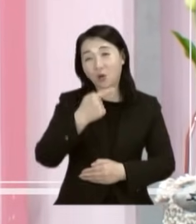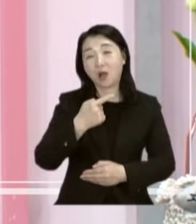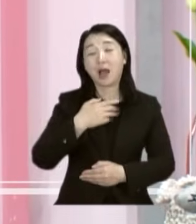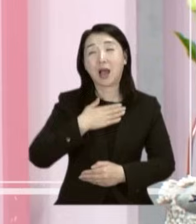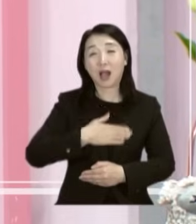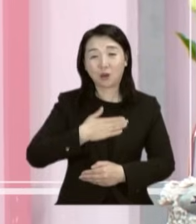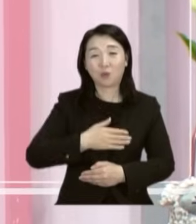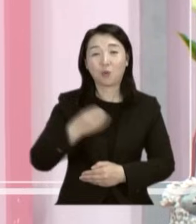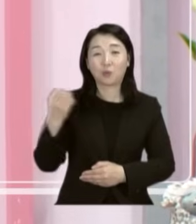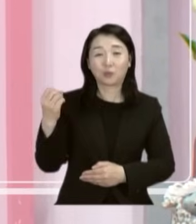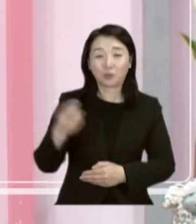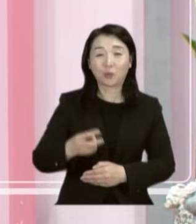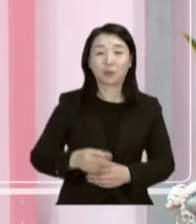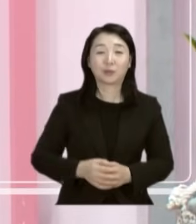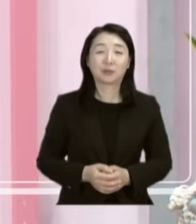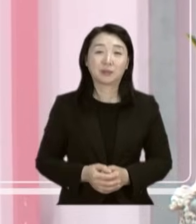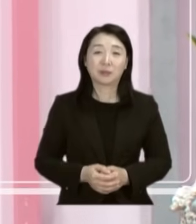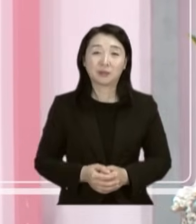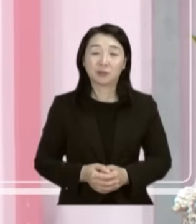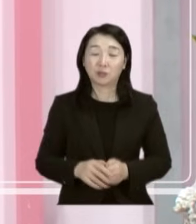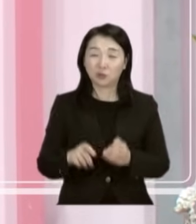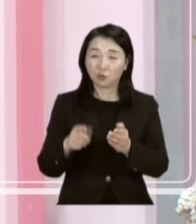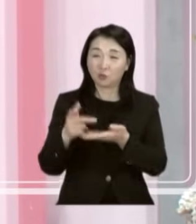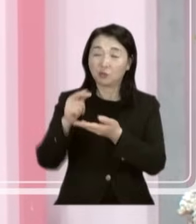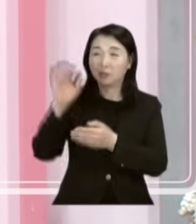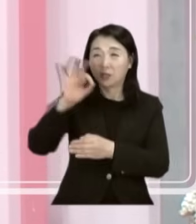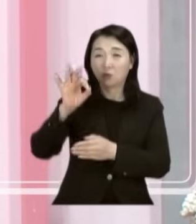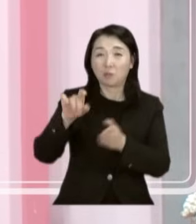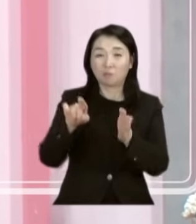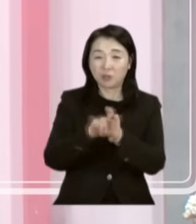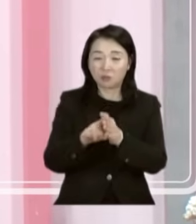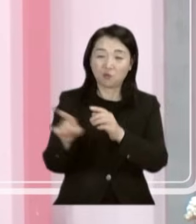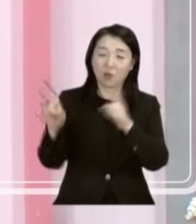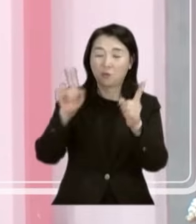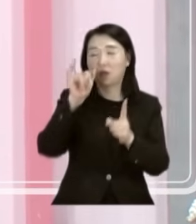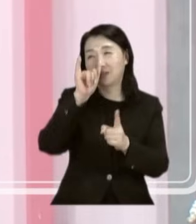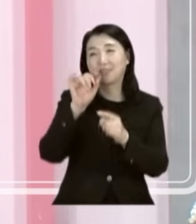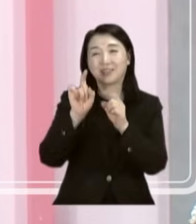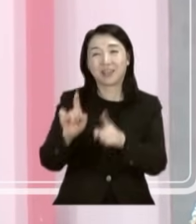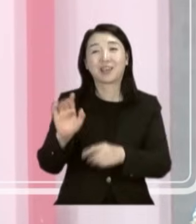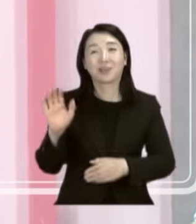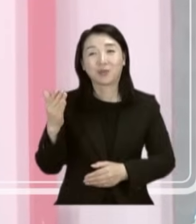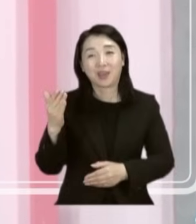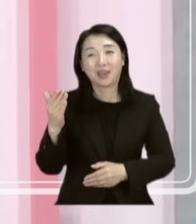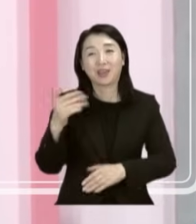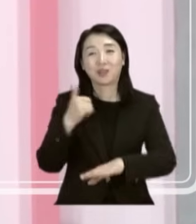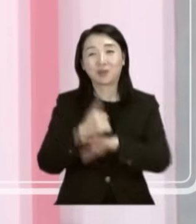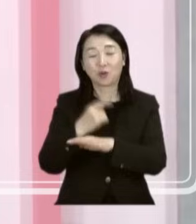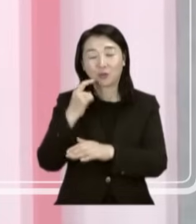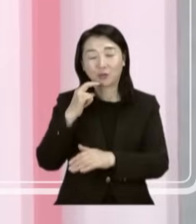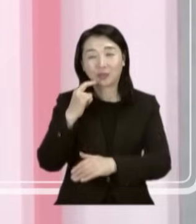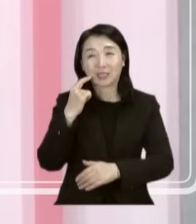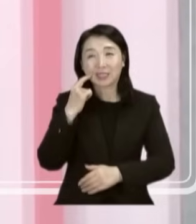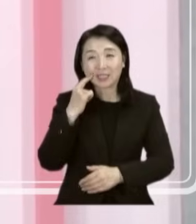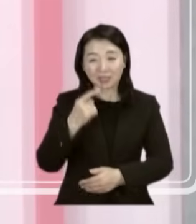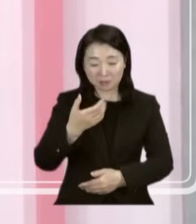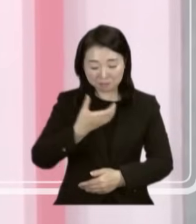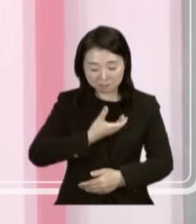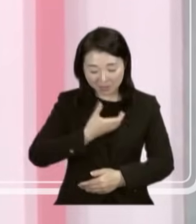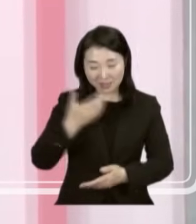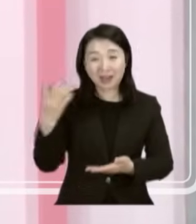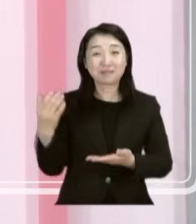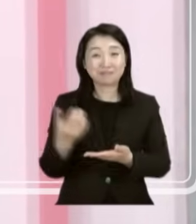주님을 찾게 되고 그런 내가 신앙을 회복할 수 있는 그런 계기가 돼서 또 이렇게 금메달까지 딸 수 있었던 거 같아